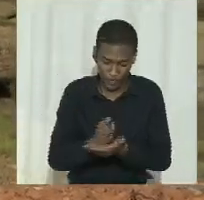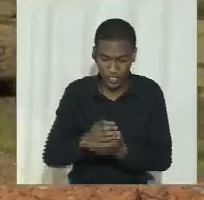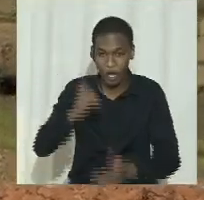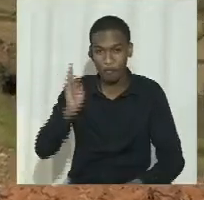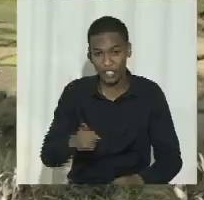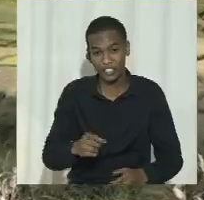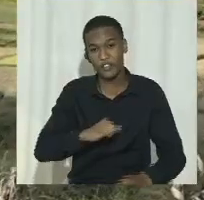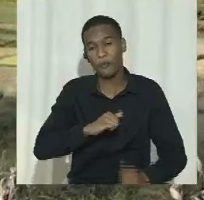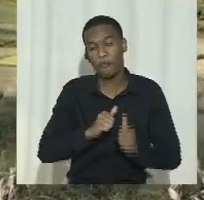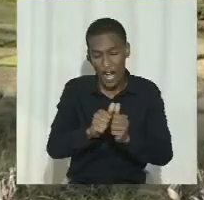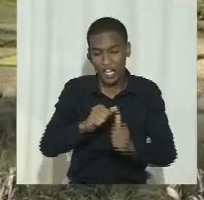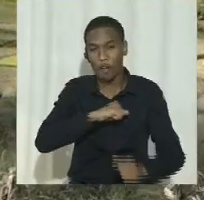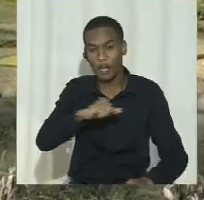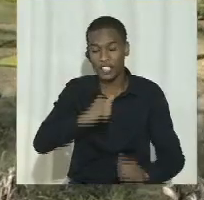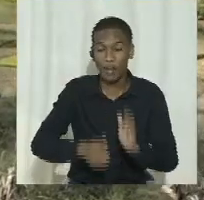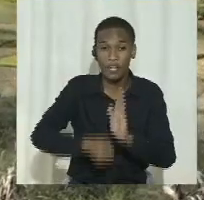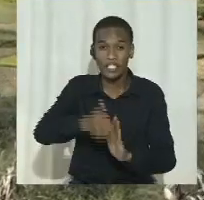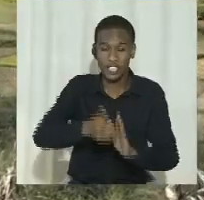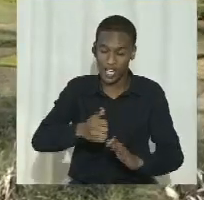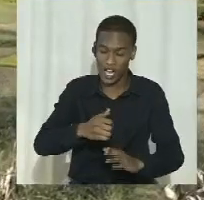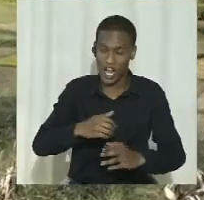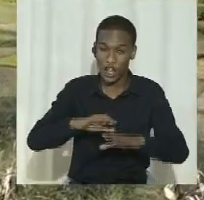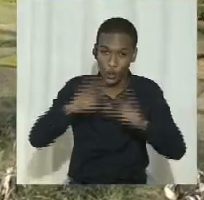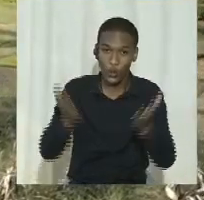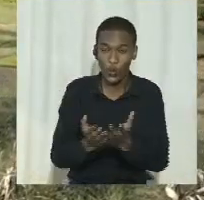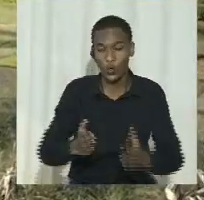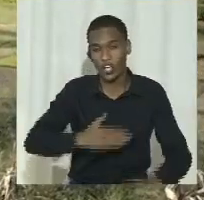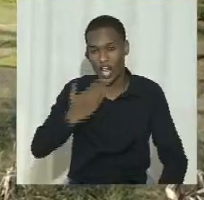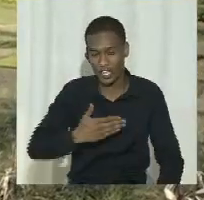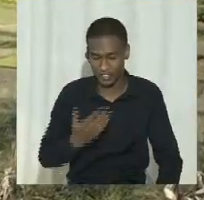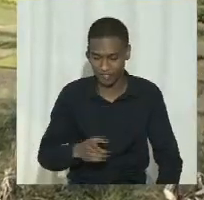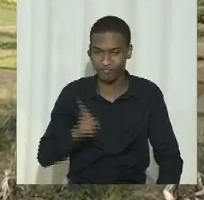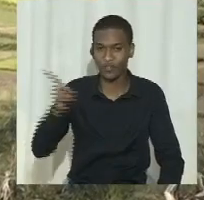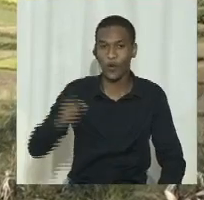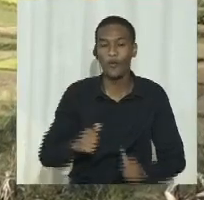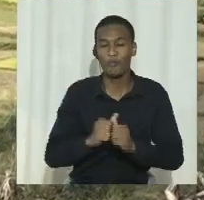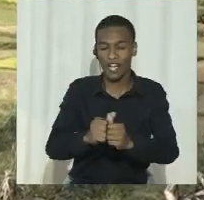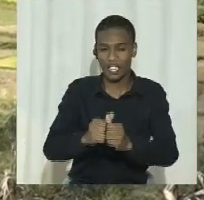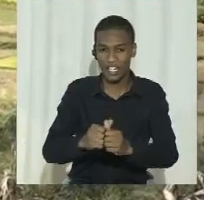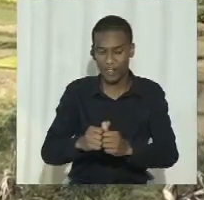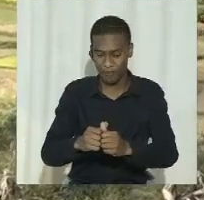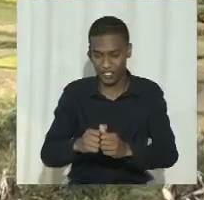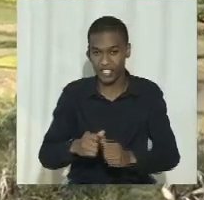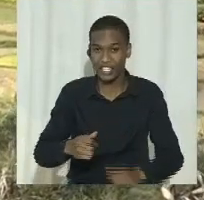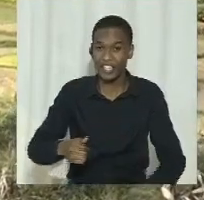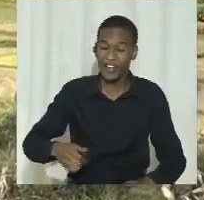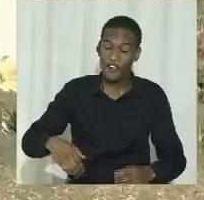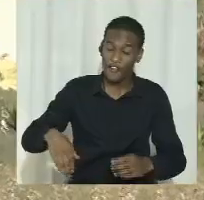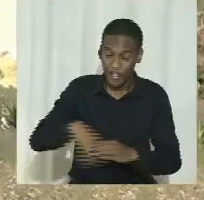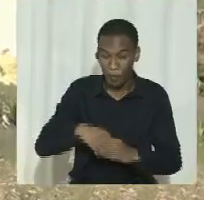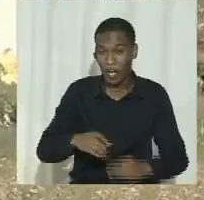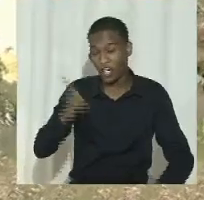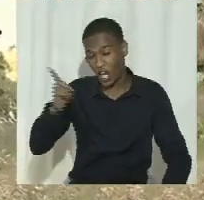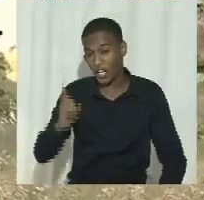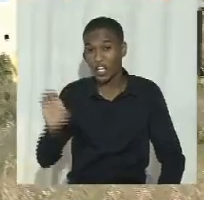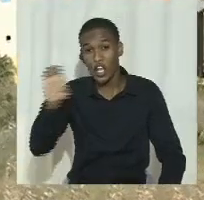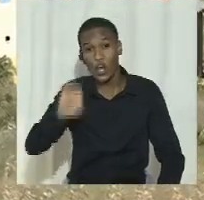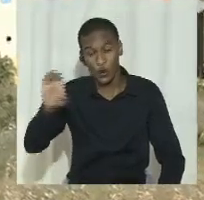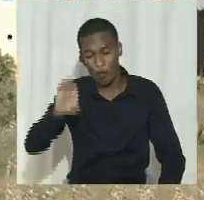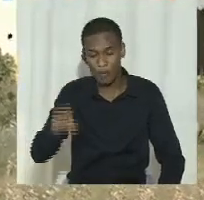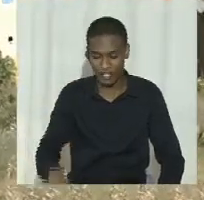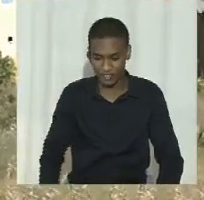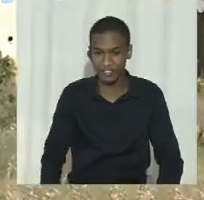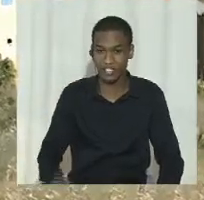sy ny fampandrosoana lofahinjafy amin'ny vondrona eropeanina amin'ireo faritra efatra izay mitentina 5000